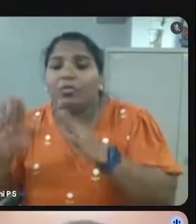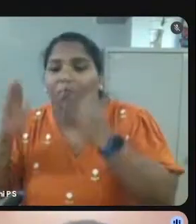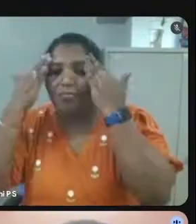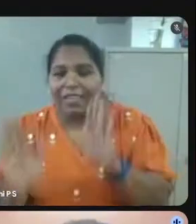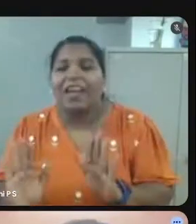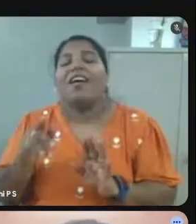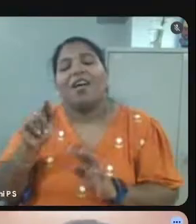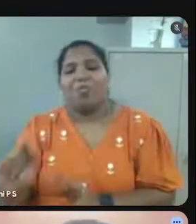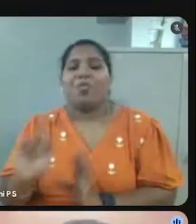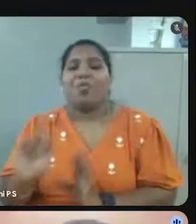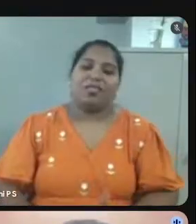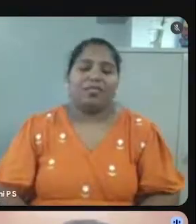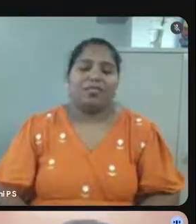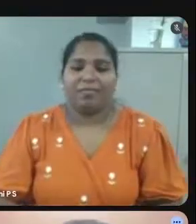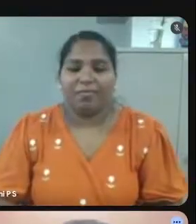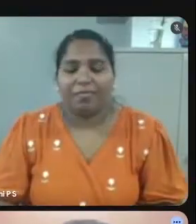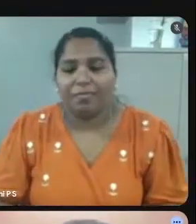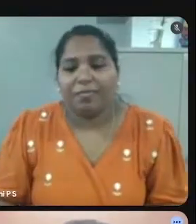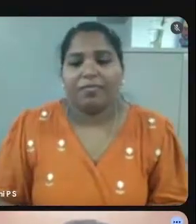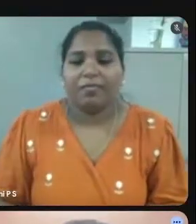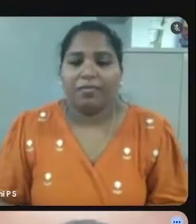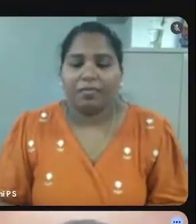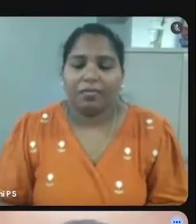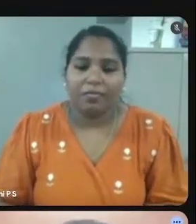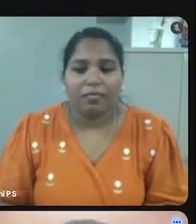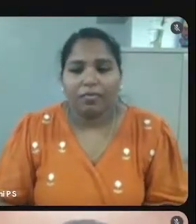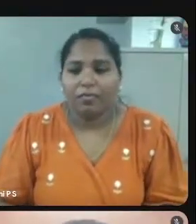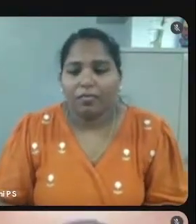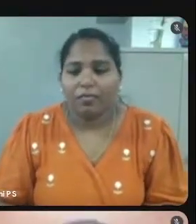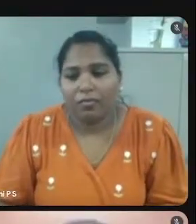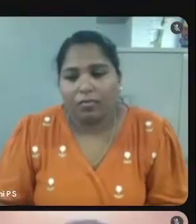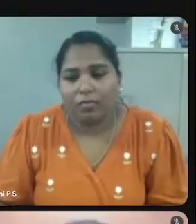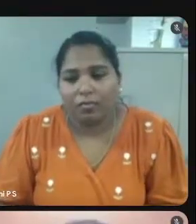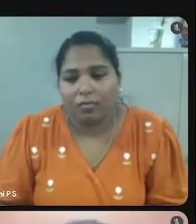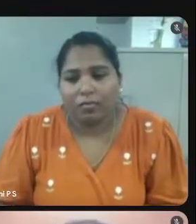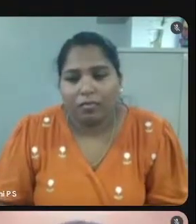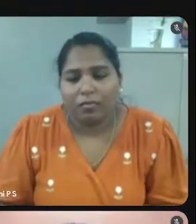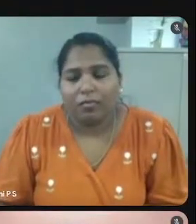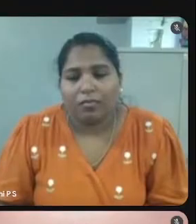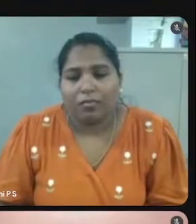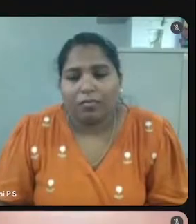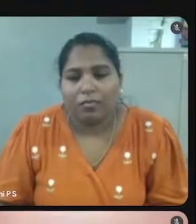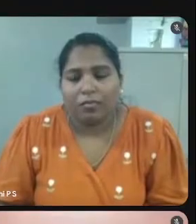ഇങ്ങനെ പ്രതികരിക്കുന്നത്. ഇതാണ് സാർ പറഞ്ഞത്. ഓക്കെ സർ, താങ്ക് യു.